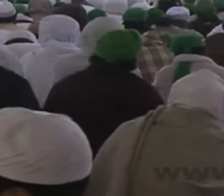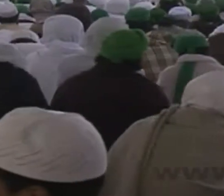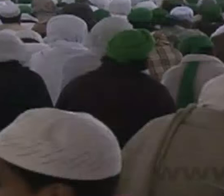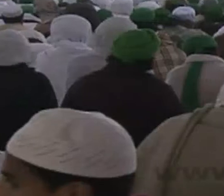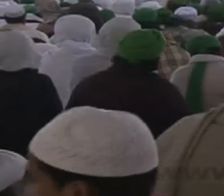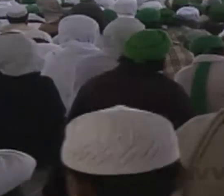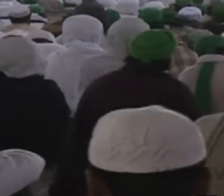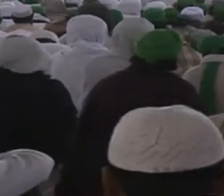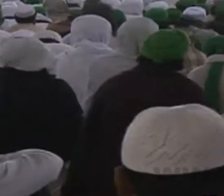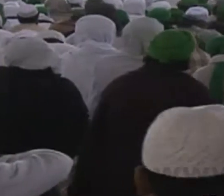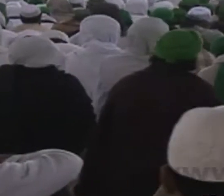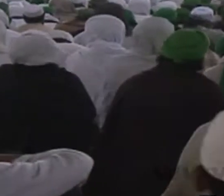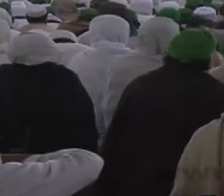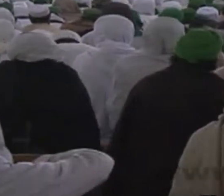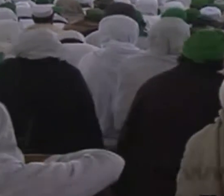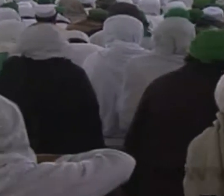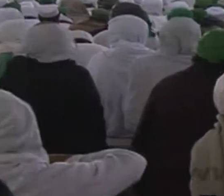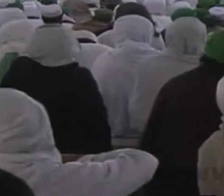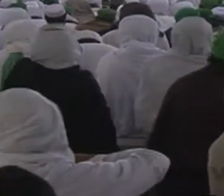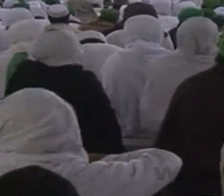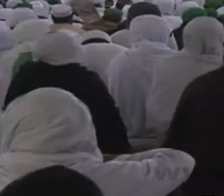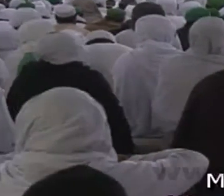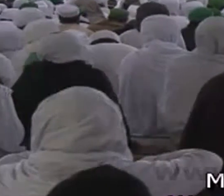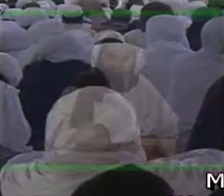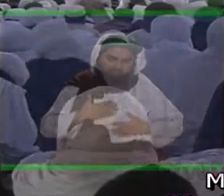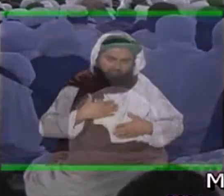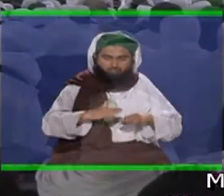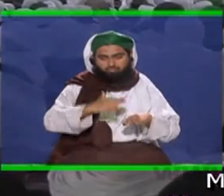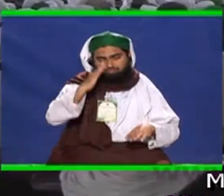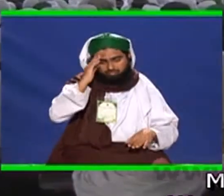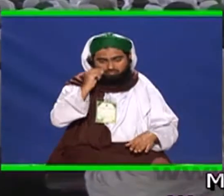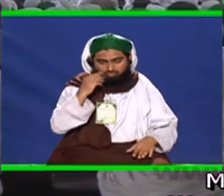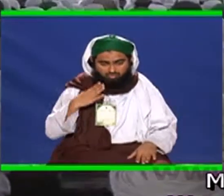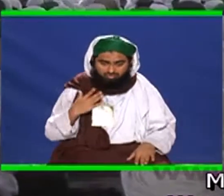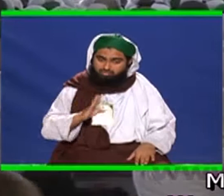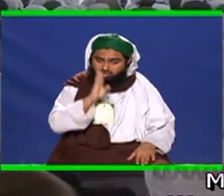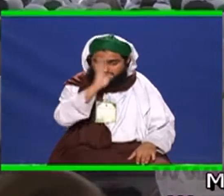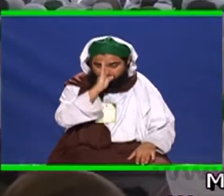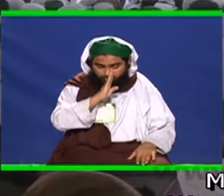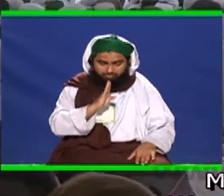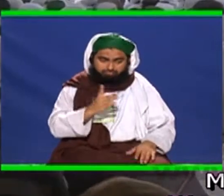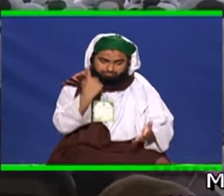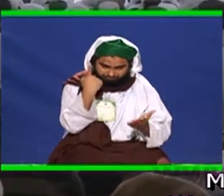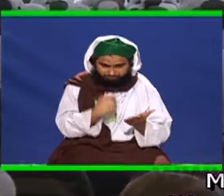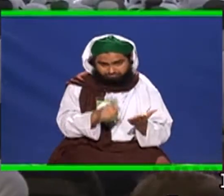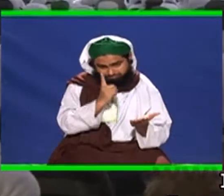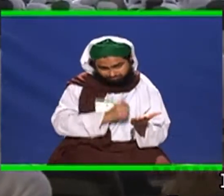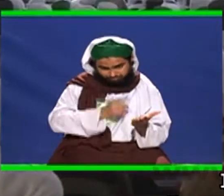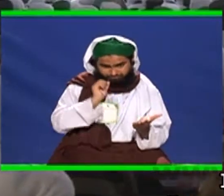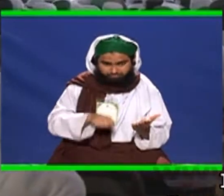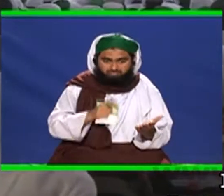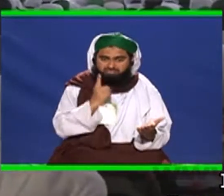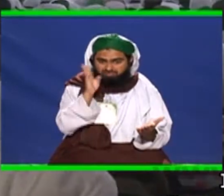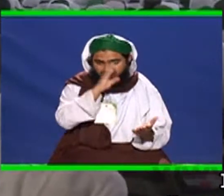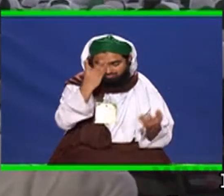क्यों उलझता है? तो वो आला हज़रत रहमतुल्लाह अलैह का इश्क ज़ौक़ है। दोबारा मेरे प्यारे इस्लामी भाइयों, सब भी साबित। तो सब